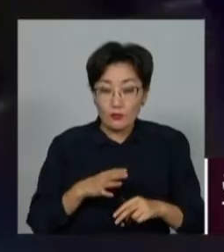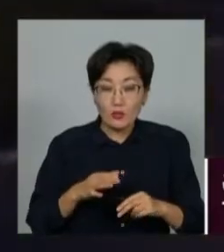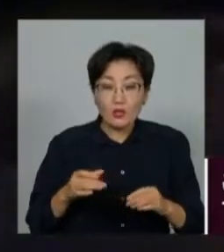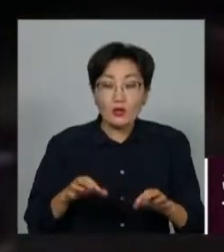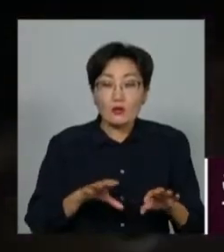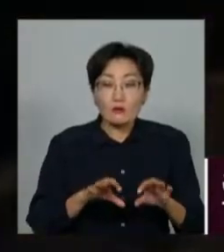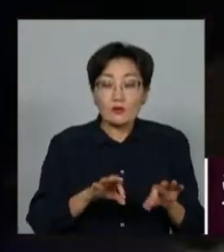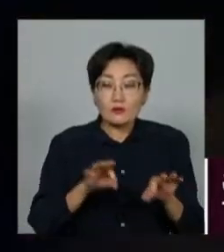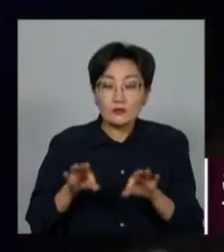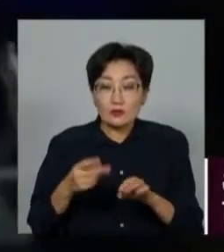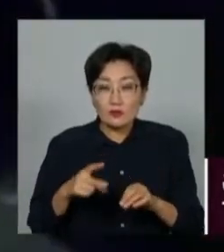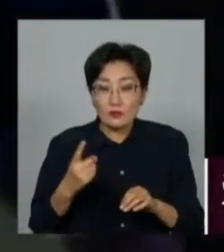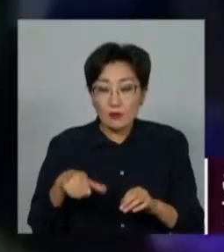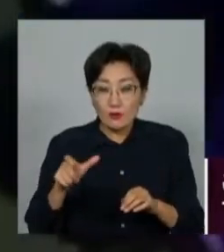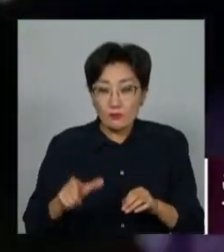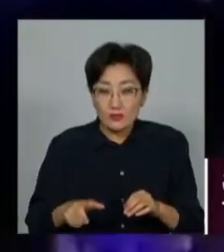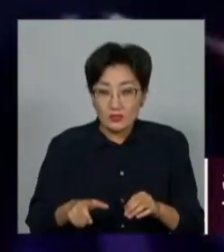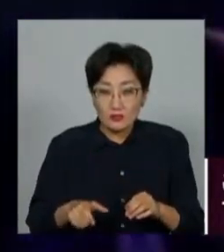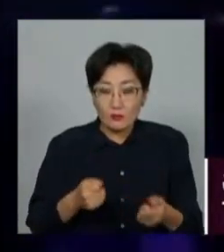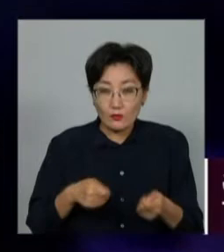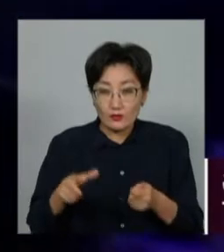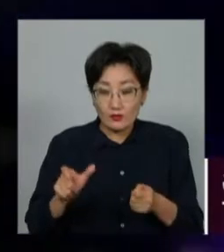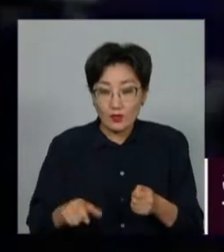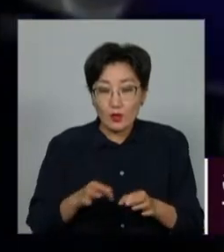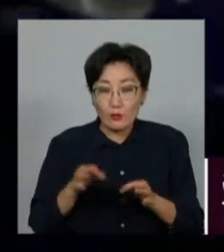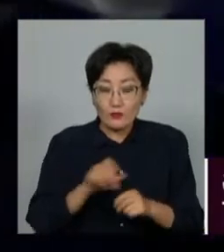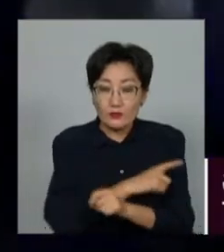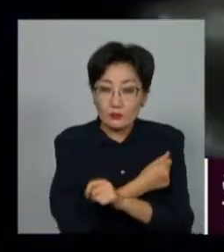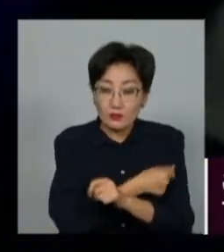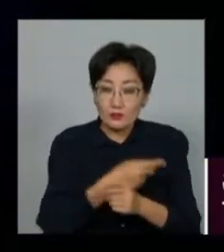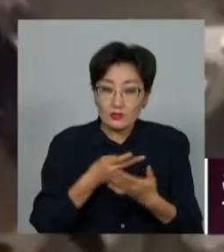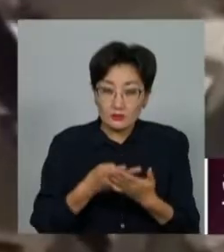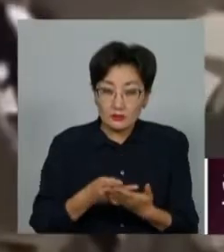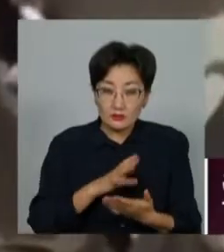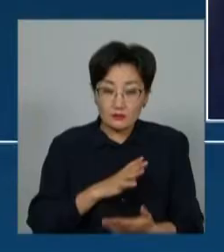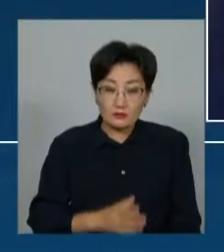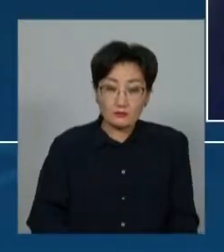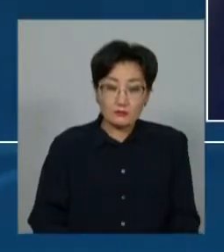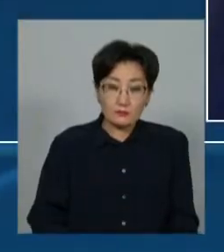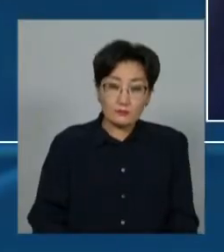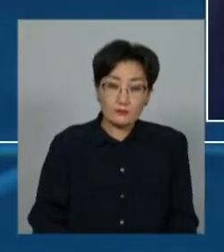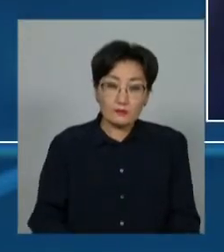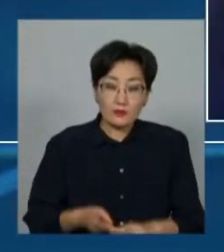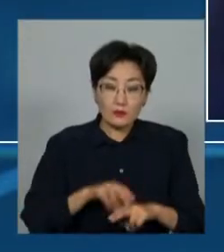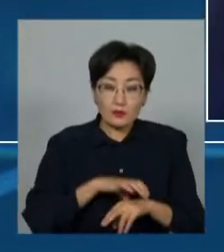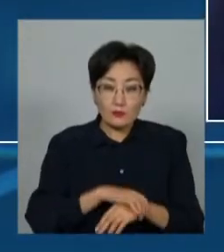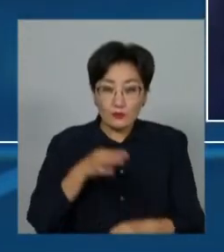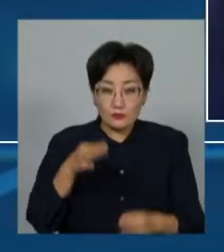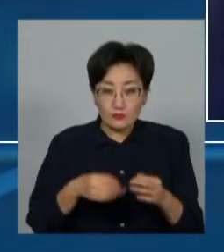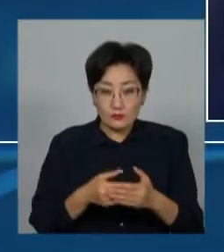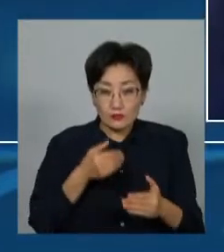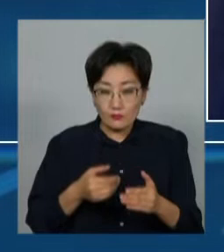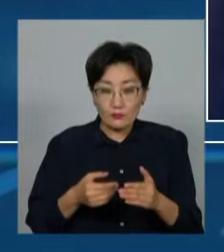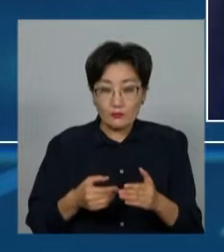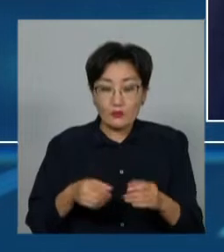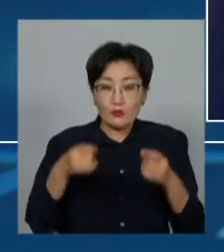жеңіл темір тұлпардың 21 жастағы тізгіншісі облыстық ауруханаға жеткізіліпті. Бұл факт сотқа дейінгі бірыңғай